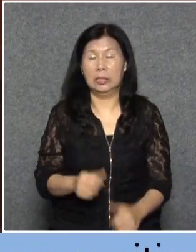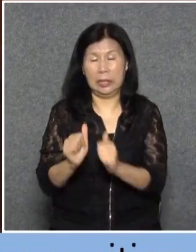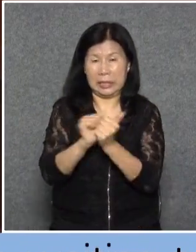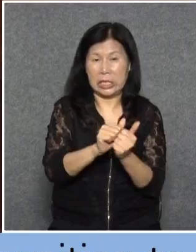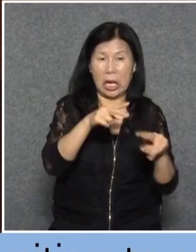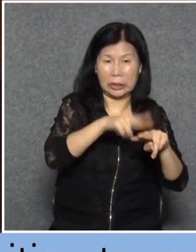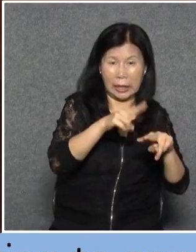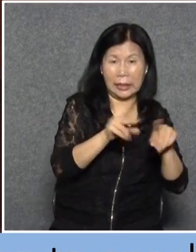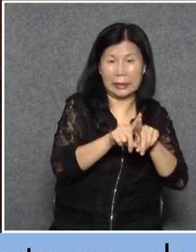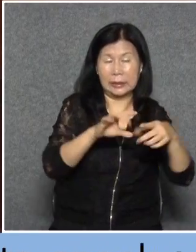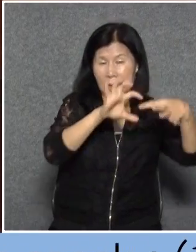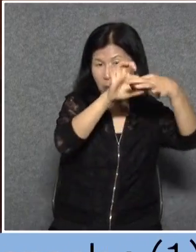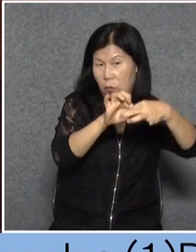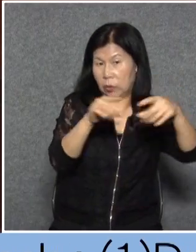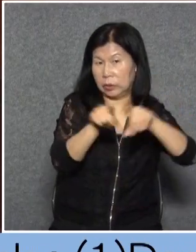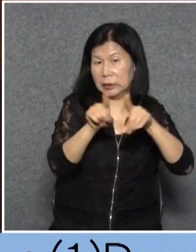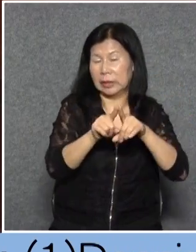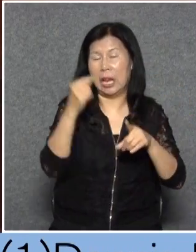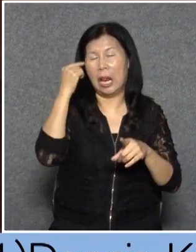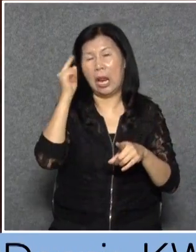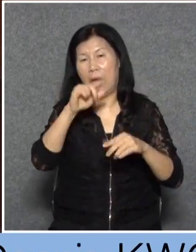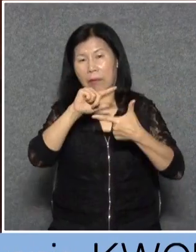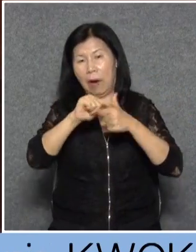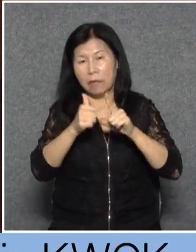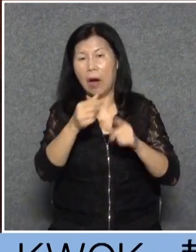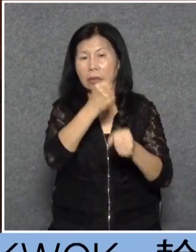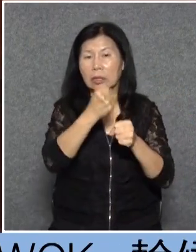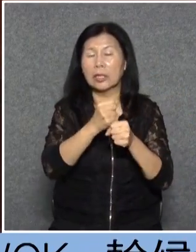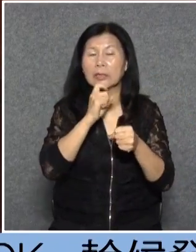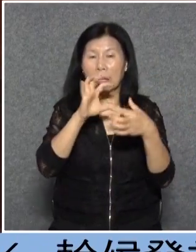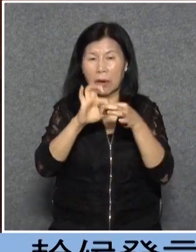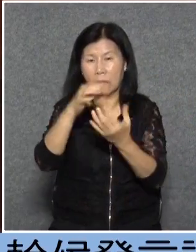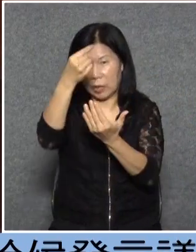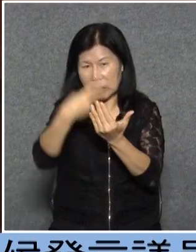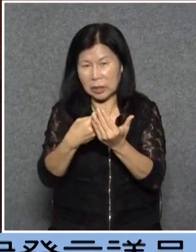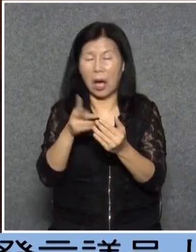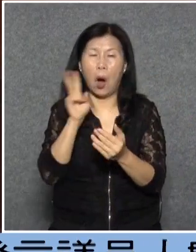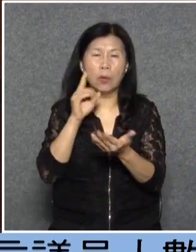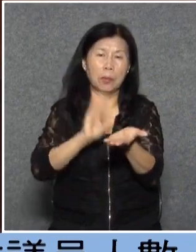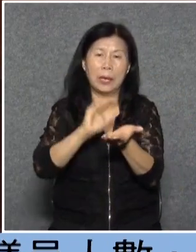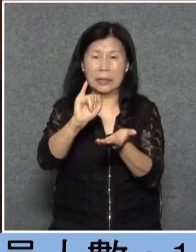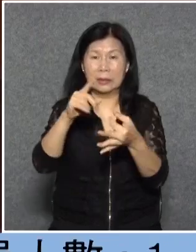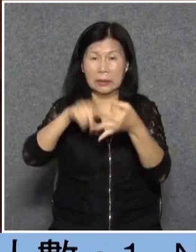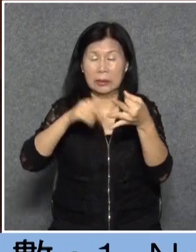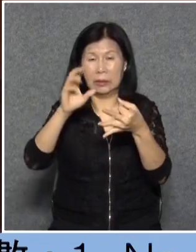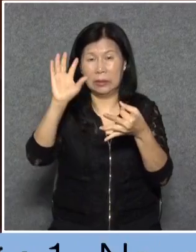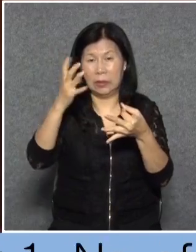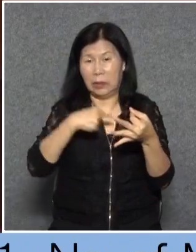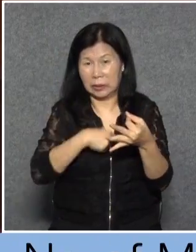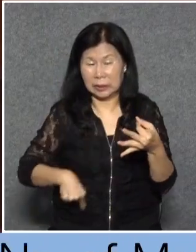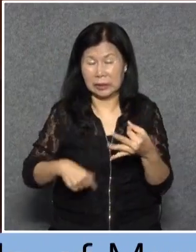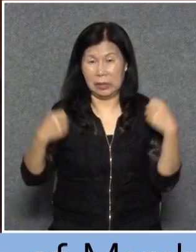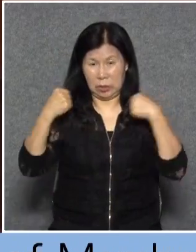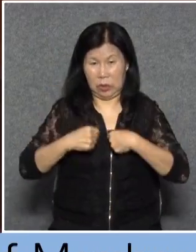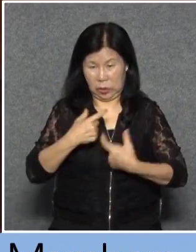和中国接轨那道思维来处理这个政策，这个就很有问题。王国兴着住那套这样的唐装就说代